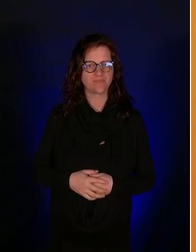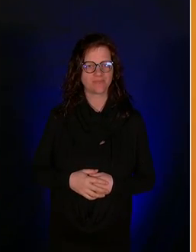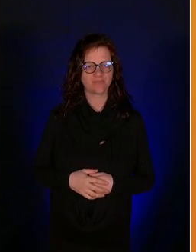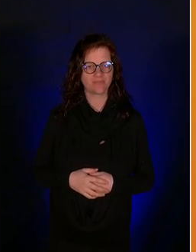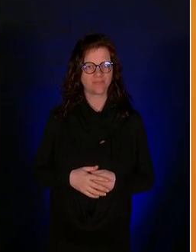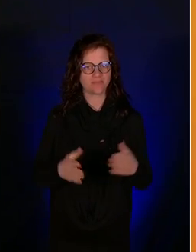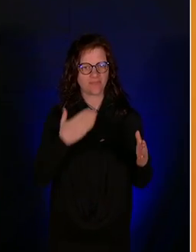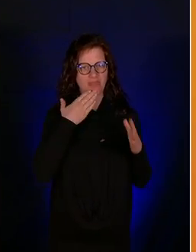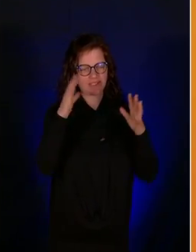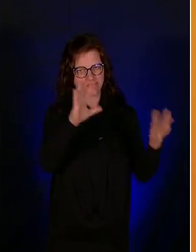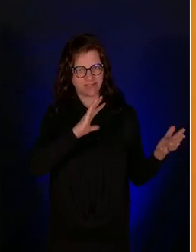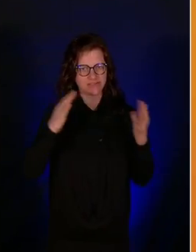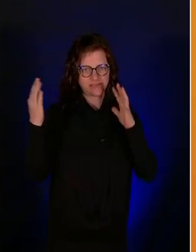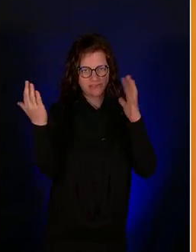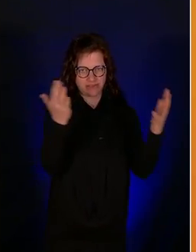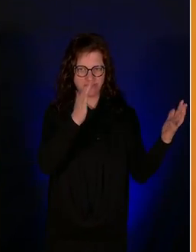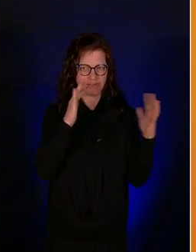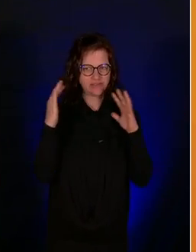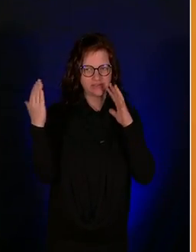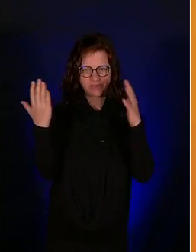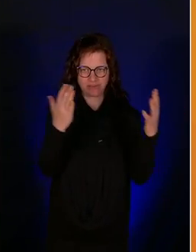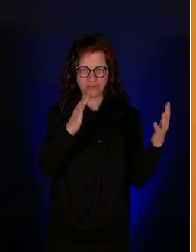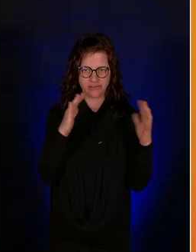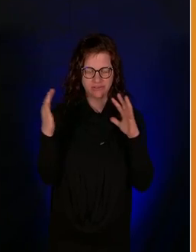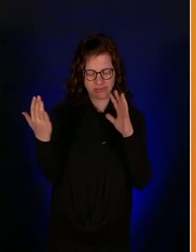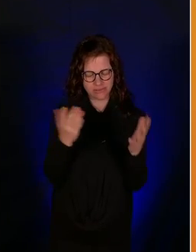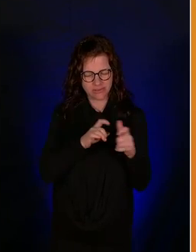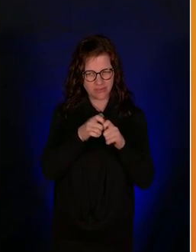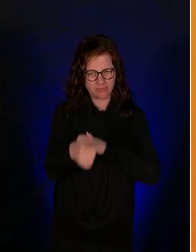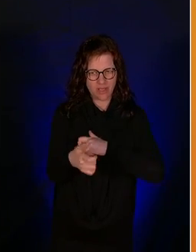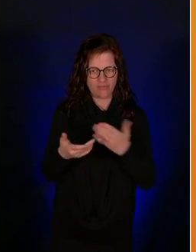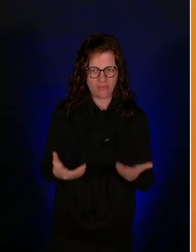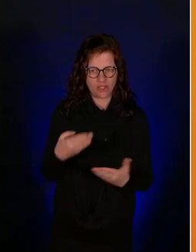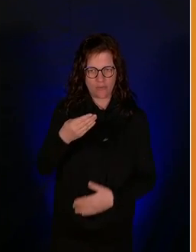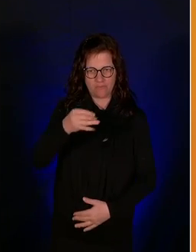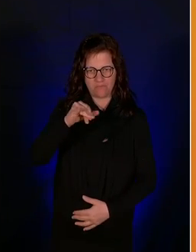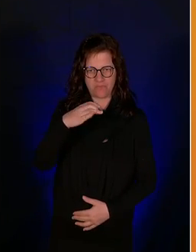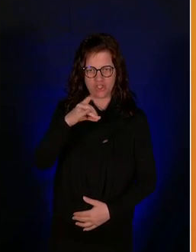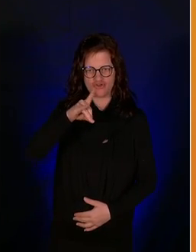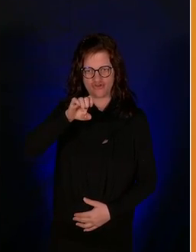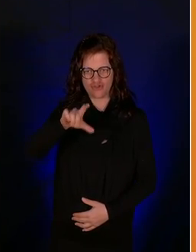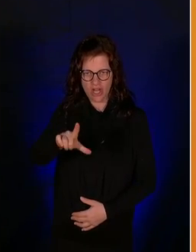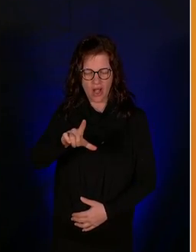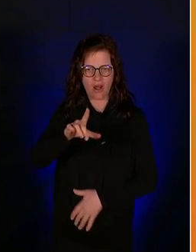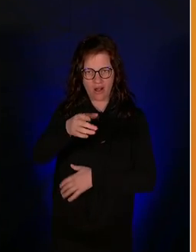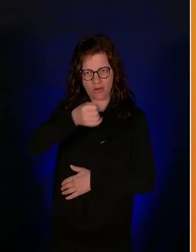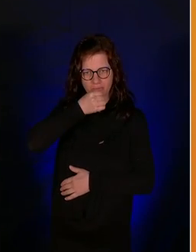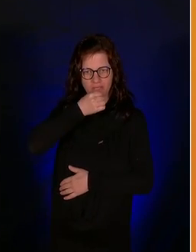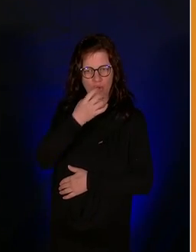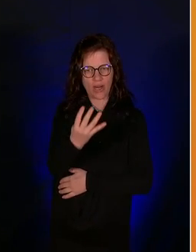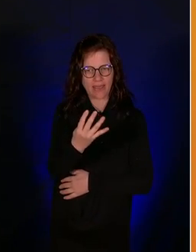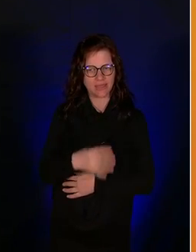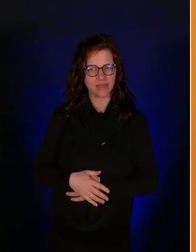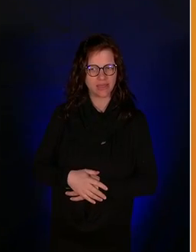Merci Géraldine. Donc c'est au tour de Michel Deschailles au micro 4,